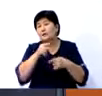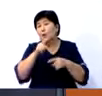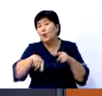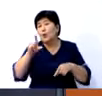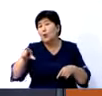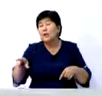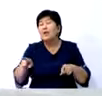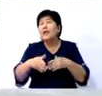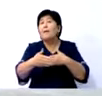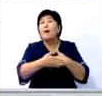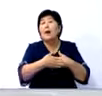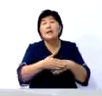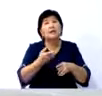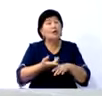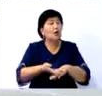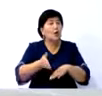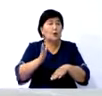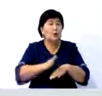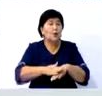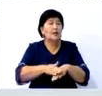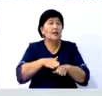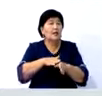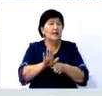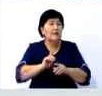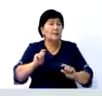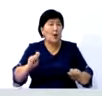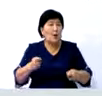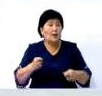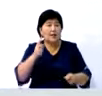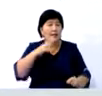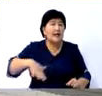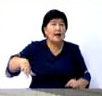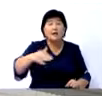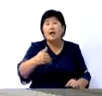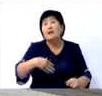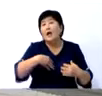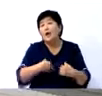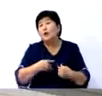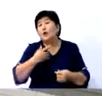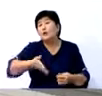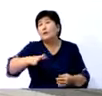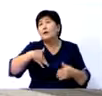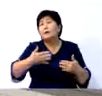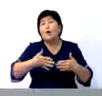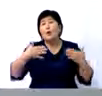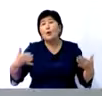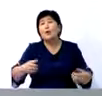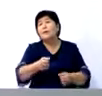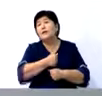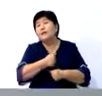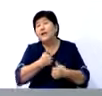близких это тяжелая и невосполнимая утрата для страны на траурные митинги были выражены глубокие соболезнования